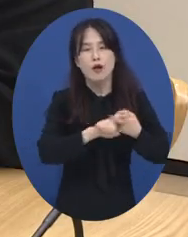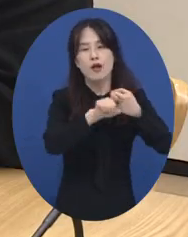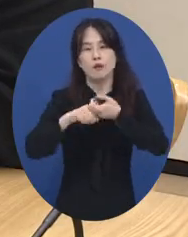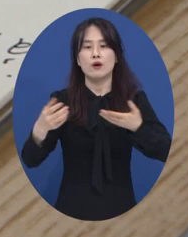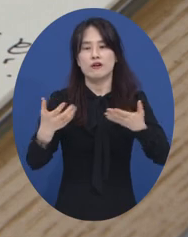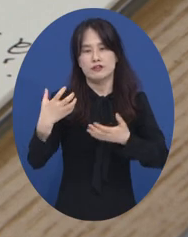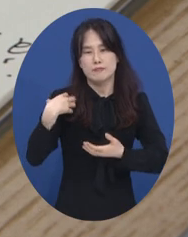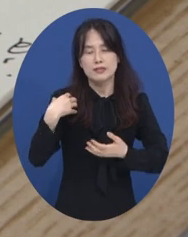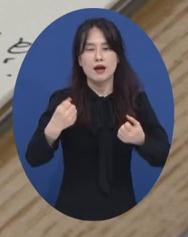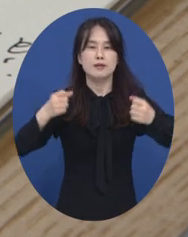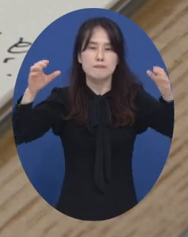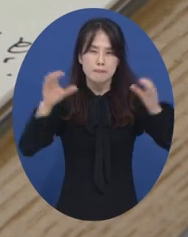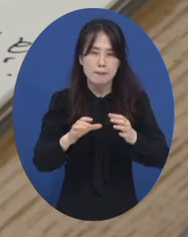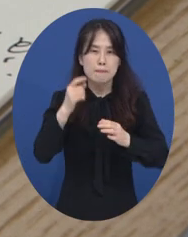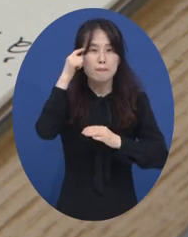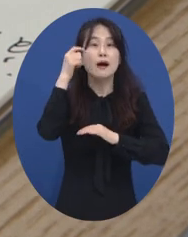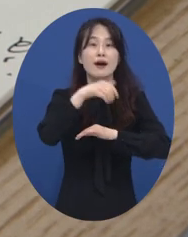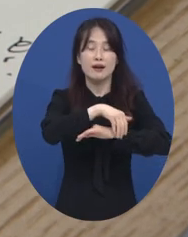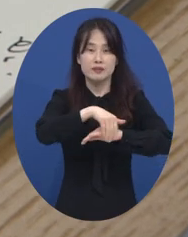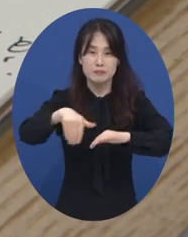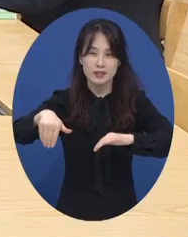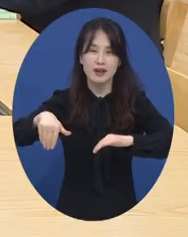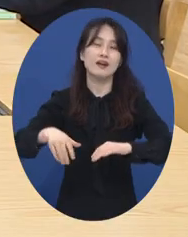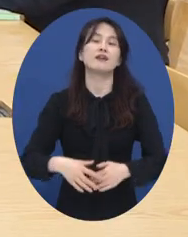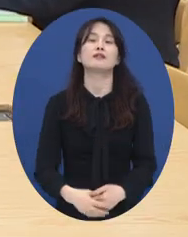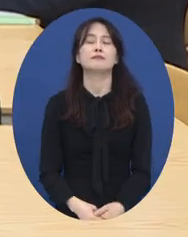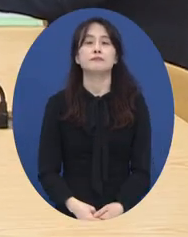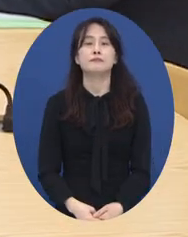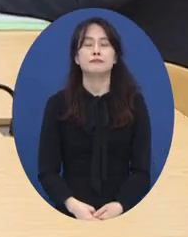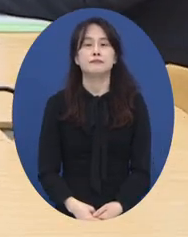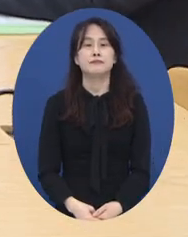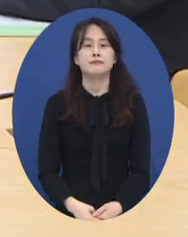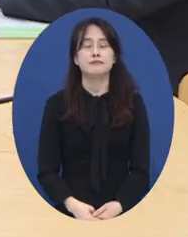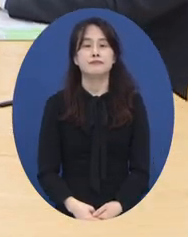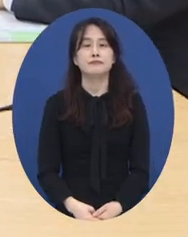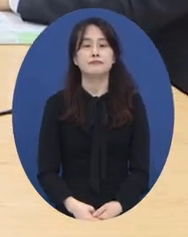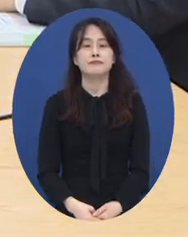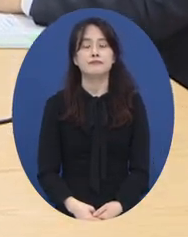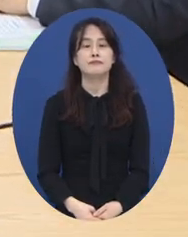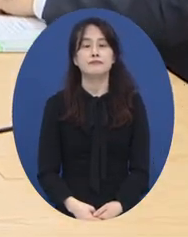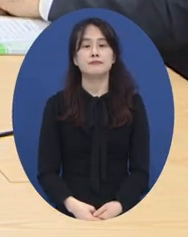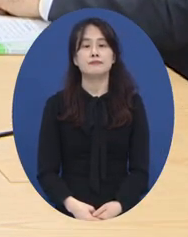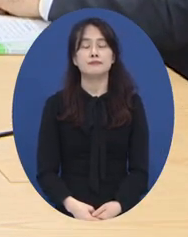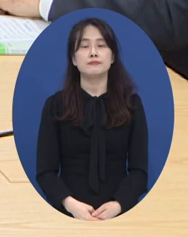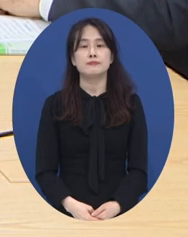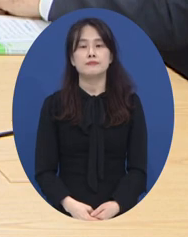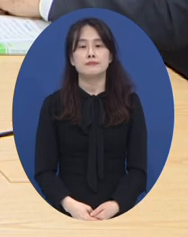관련 업무를 수행해 힘을 모을 방침입니다. 경기지TV 구영슬입니다.